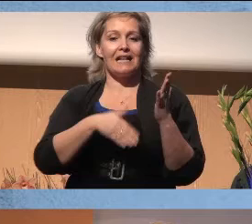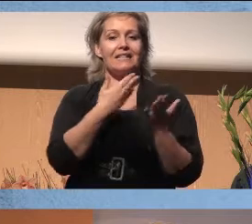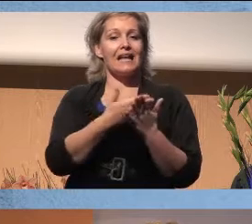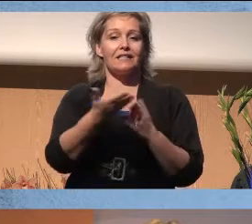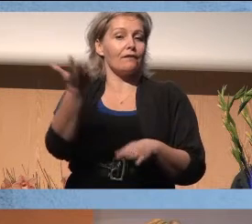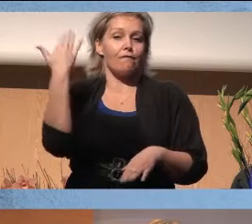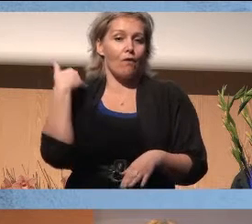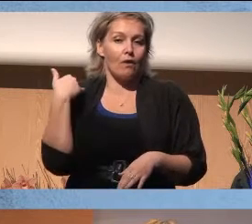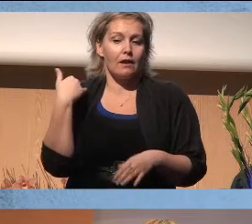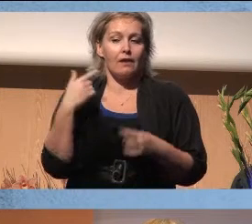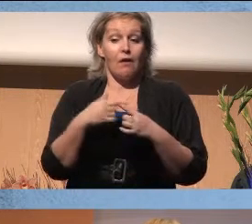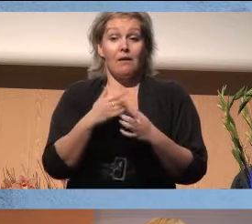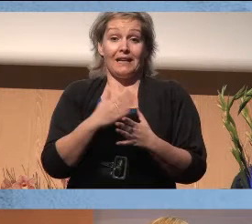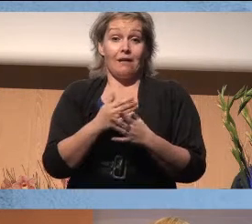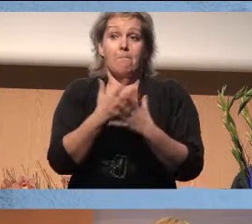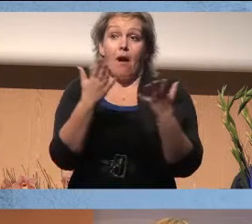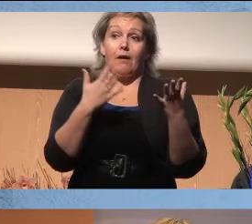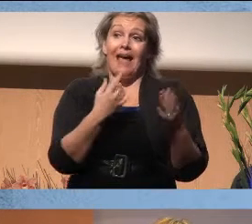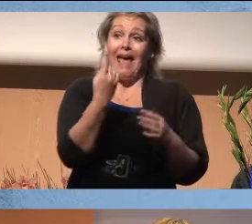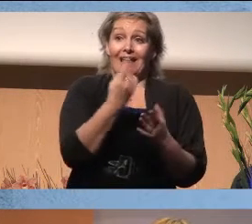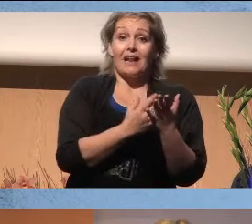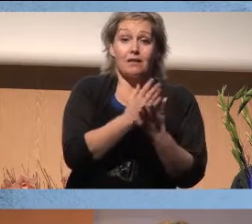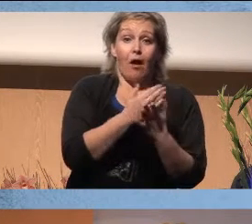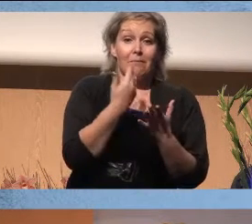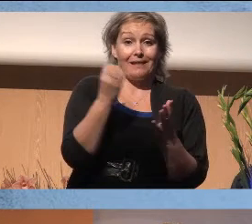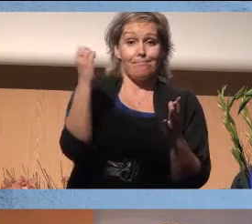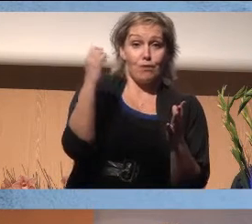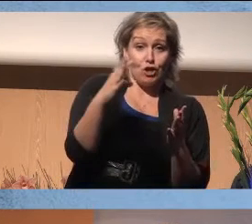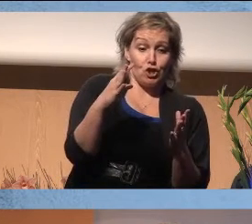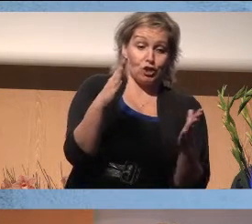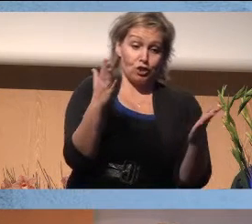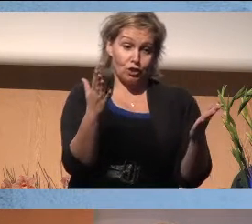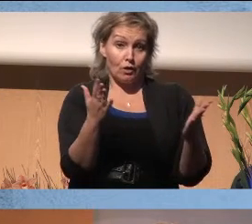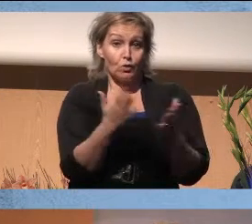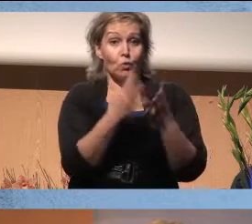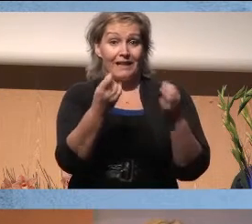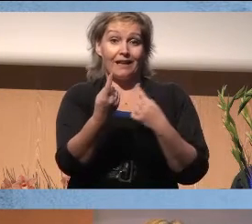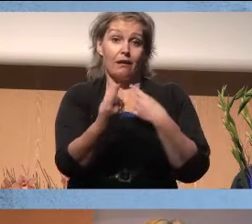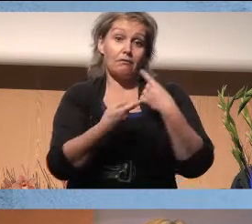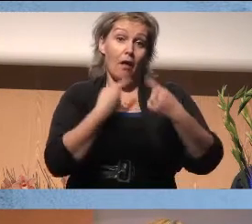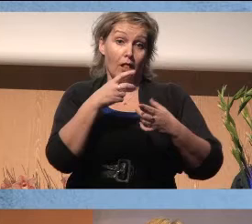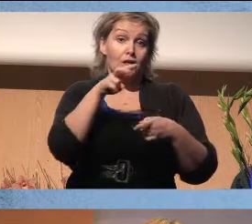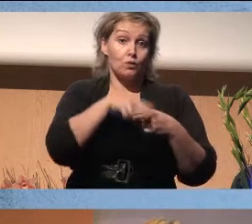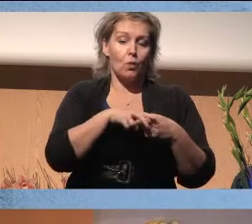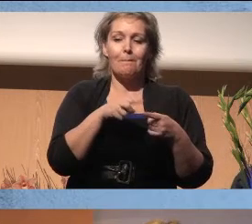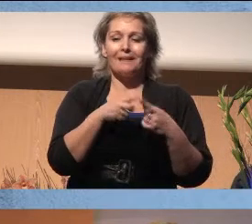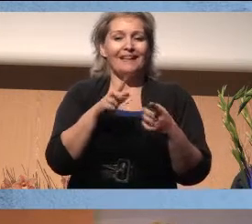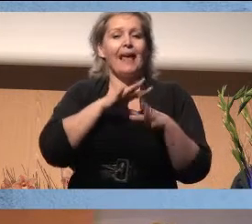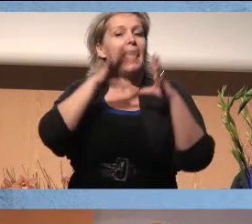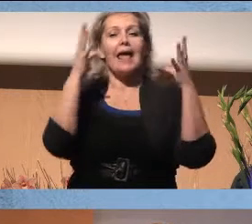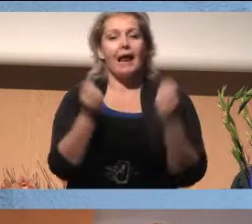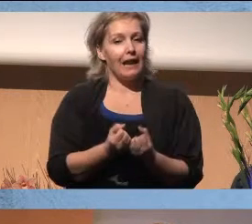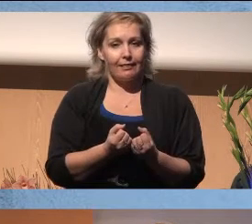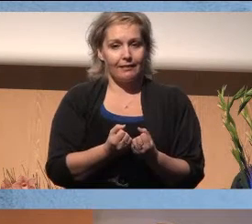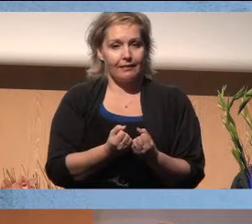tidligere. Riktig nok har mange enkeltsaker blitt belyst fra Stortingets talerstol, men ikke